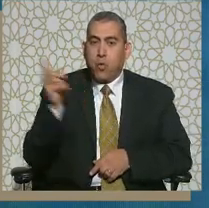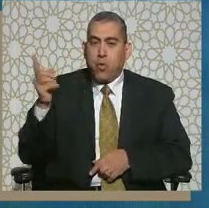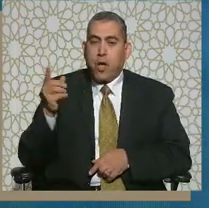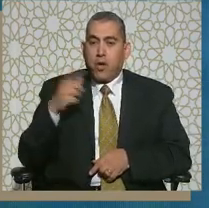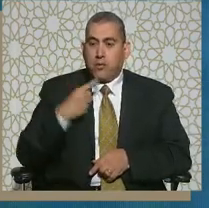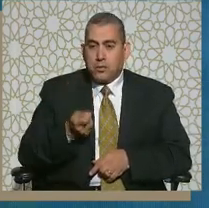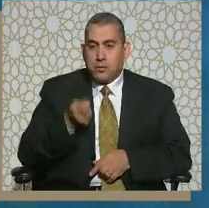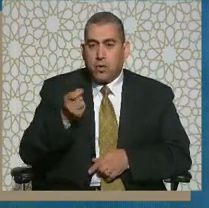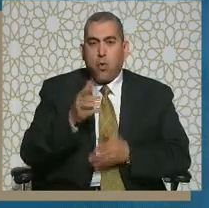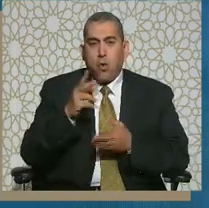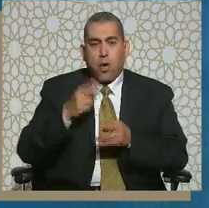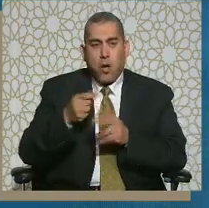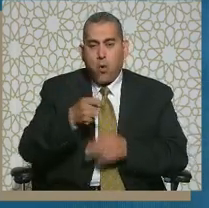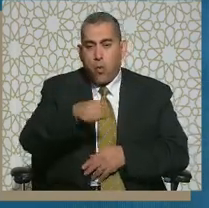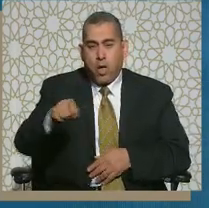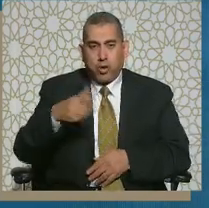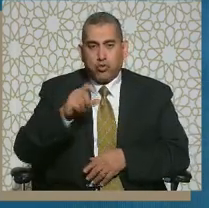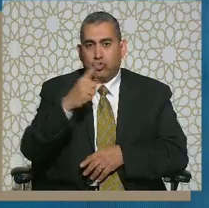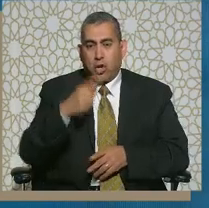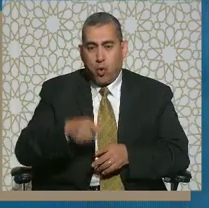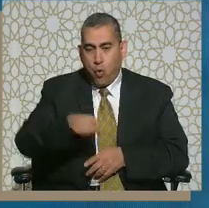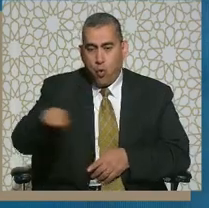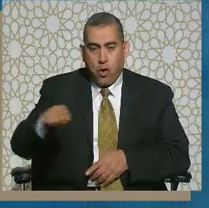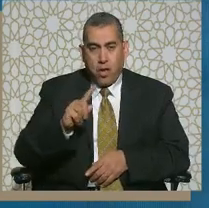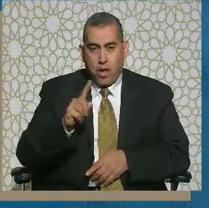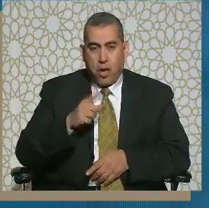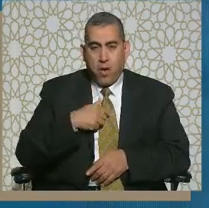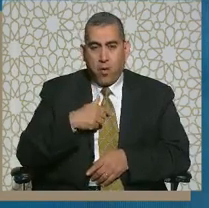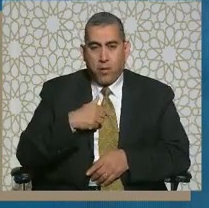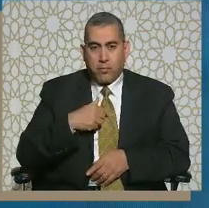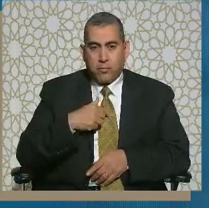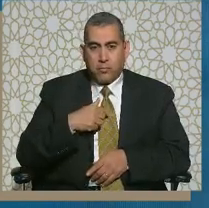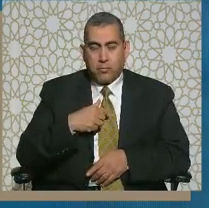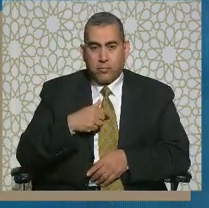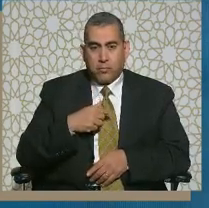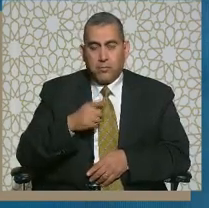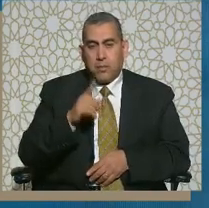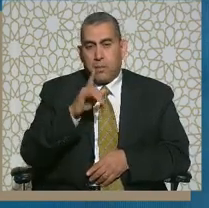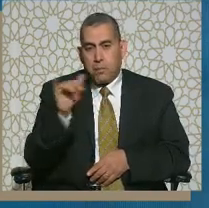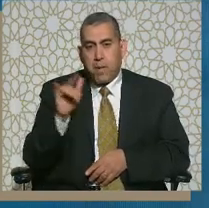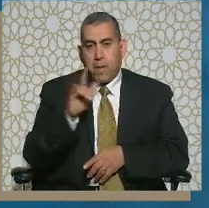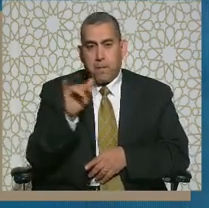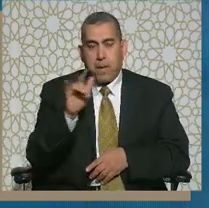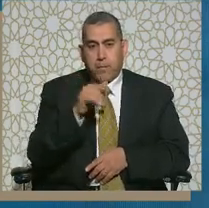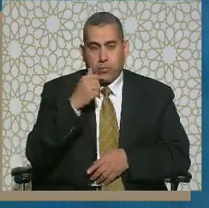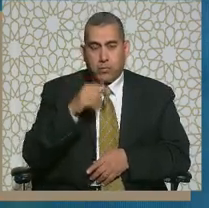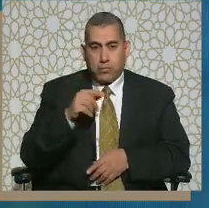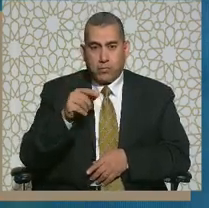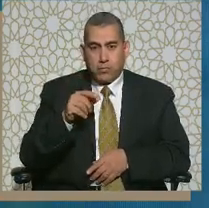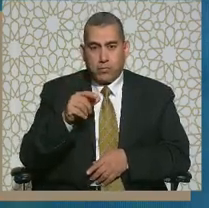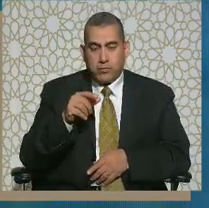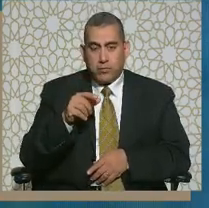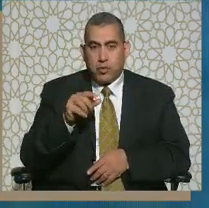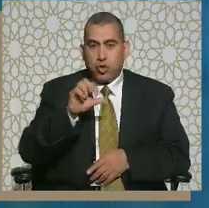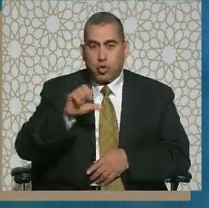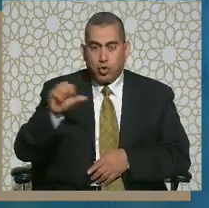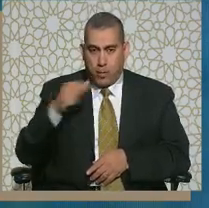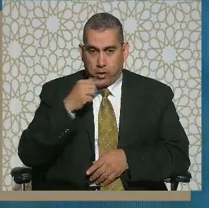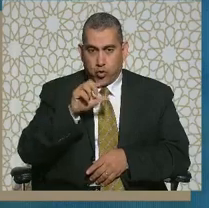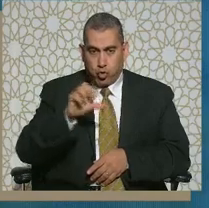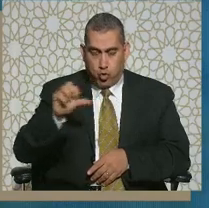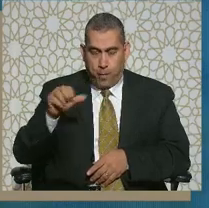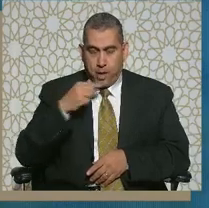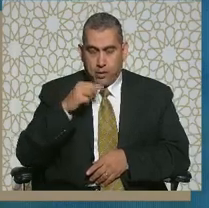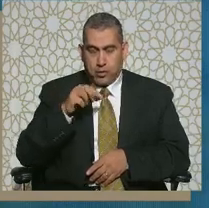هيقدر يدفعها كلها مثلا الشهر ك يعني تحسب 900 جنيه صح اه ما هو مش انت عايزه تقولي مش